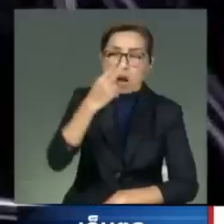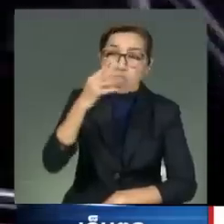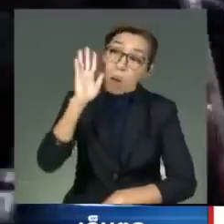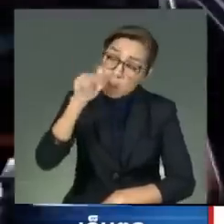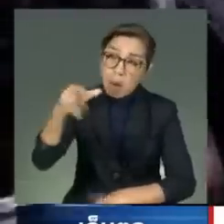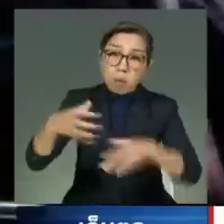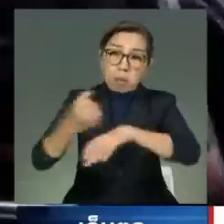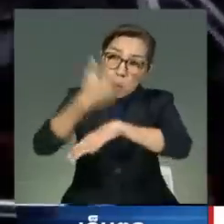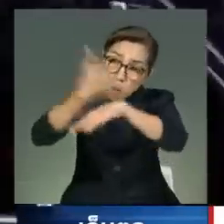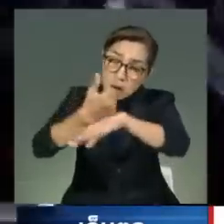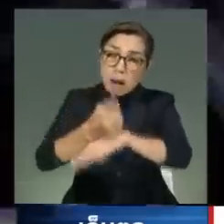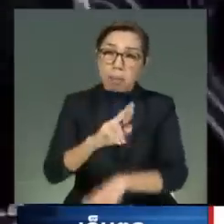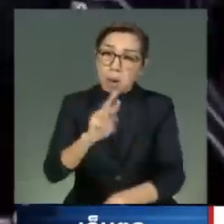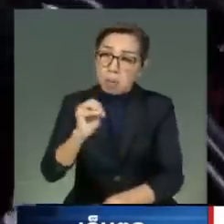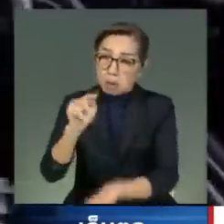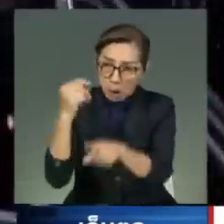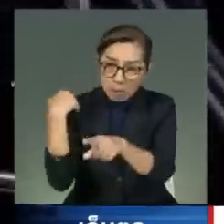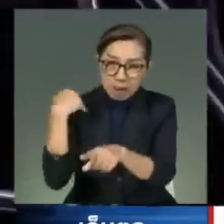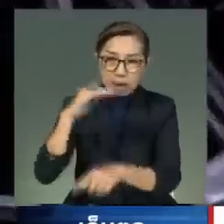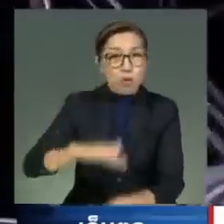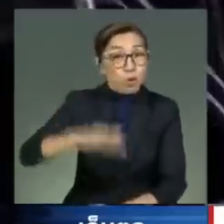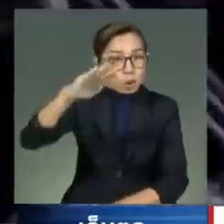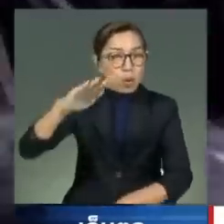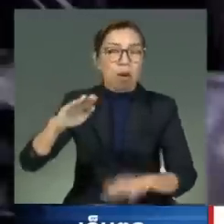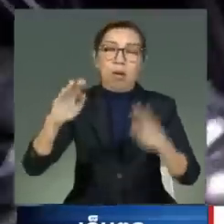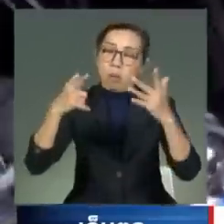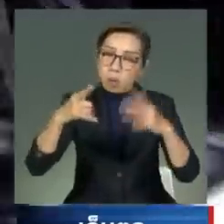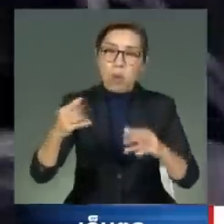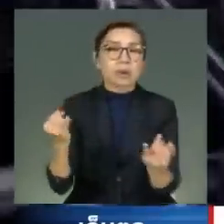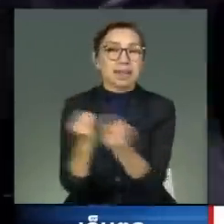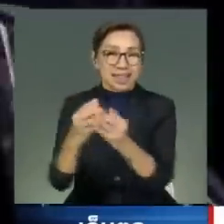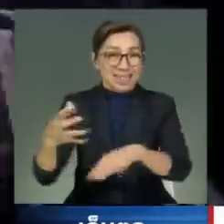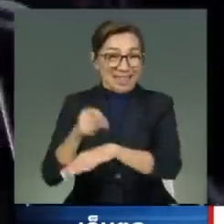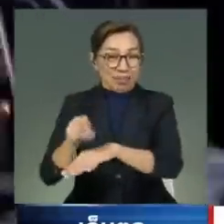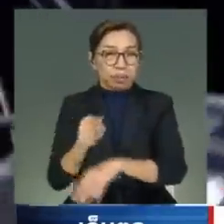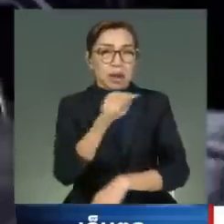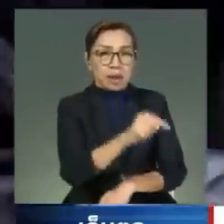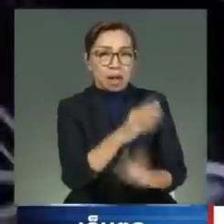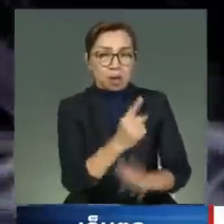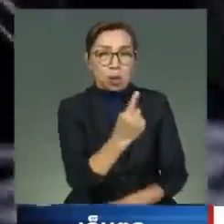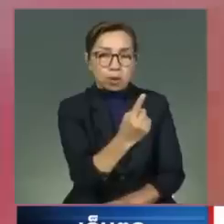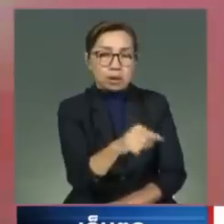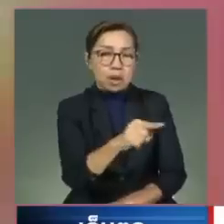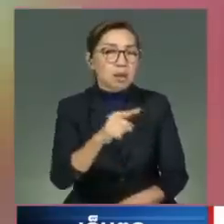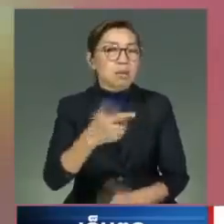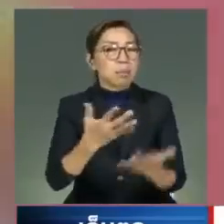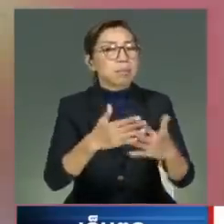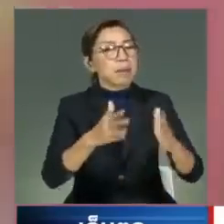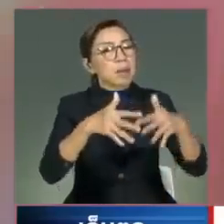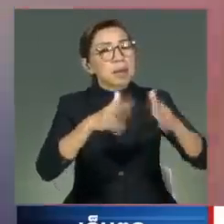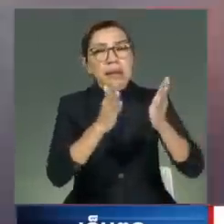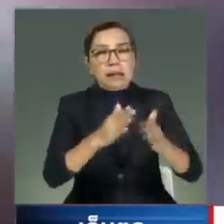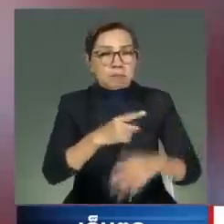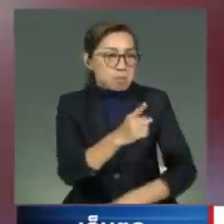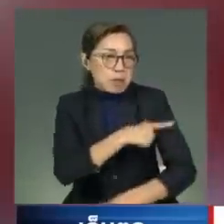แล้วก็เป็นผู้แทนรัฐมนตรีด้วยอีกคนนึงที่น่าจับตานะคนนี้เนี่ยจากเด็กบ้านๆนะคะที่ปากกัดตีนถีบกว่าจะเรียน